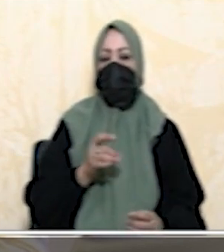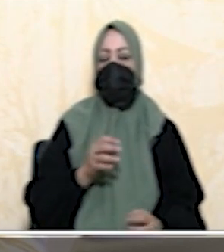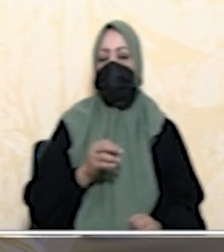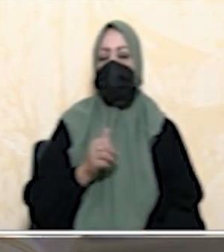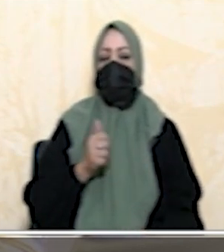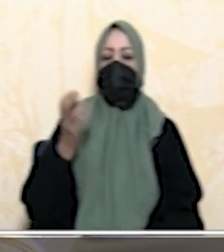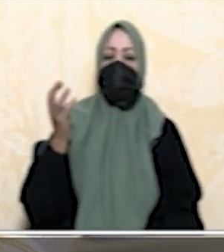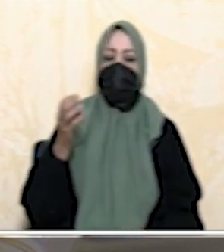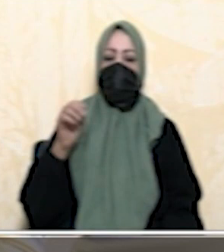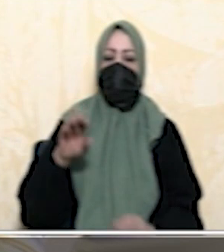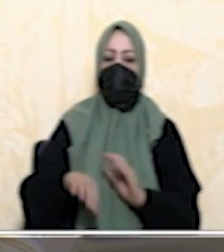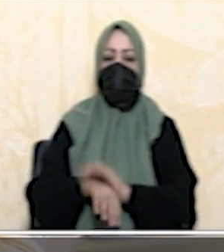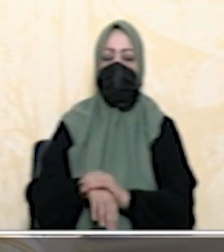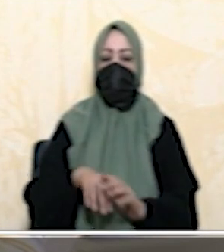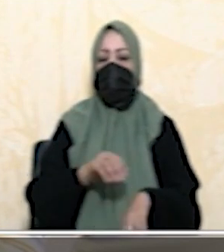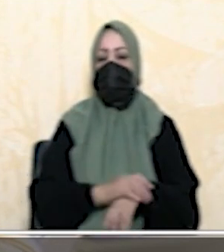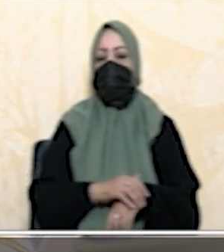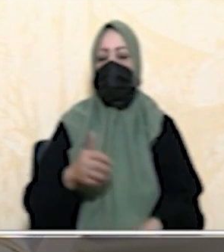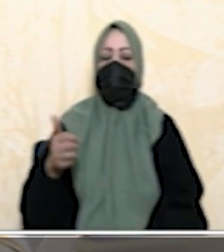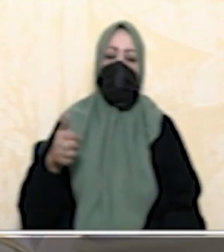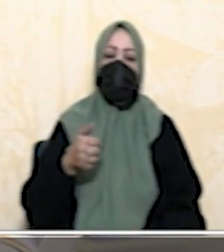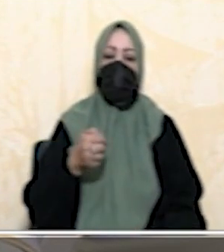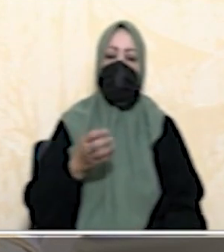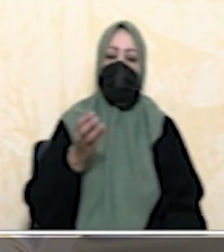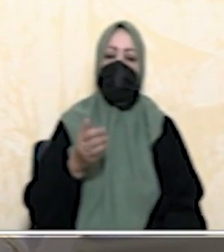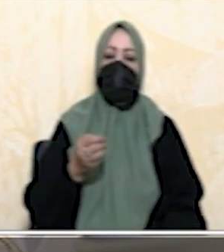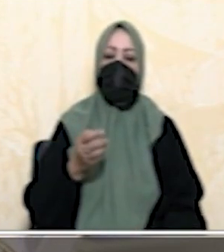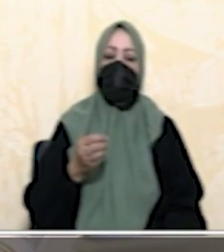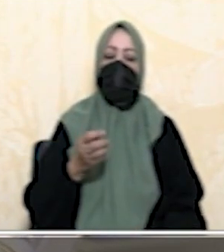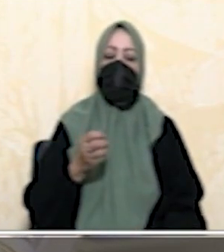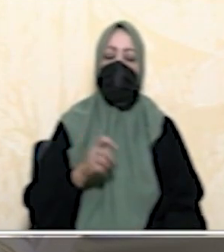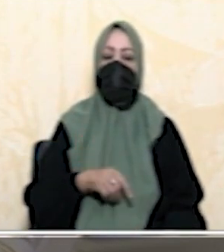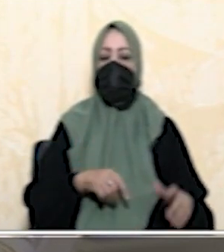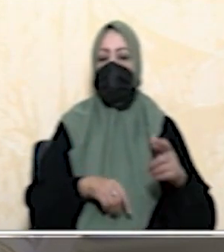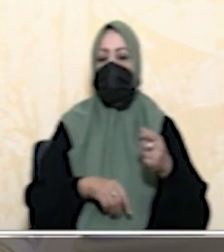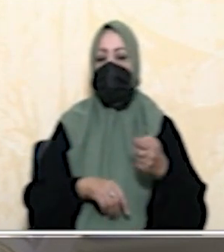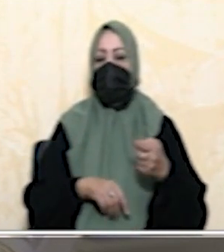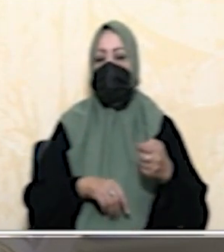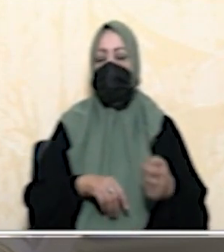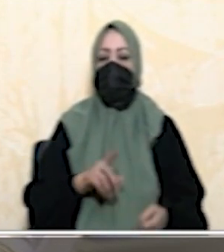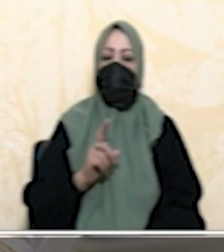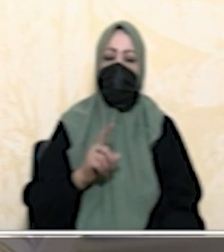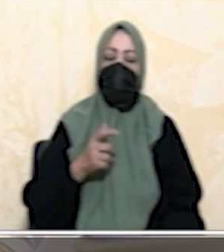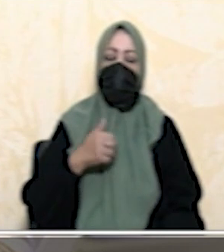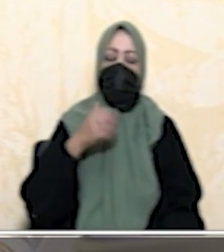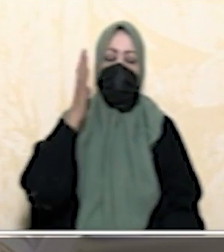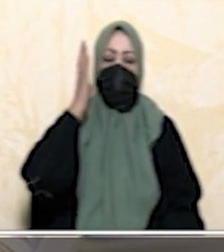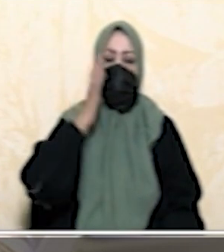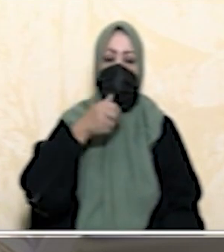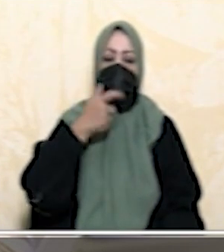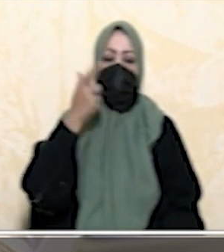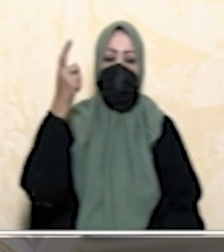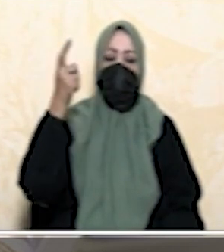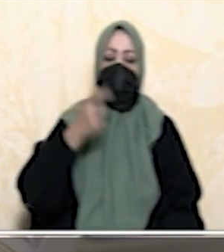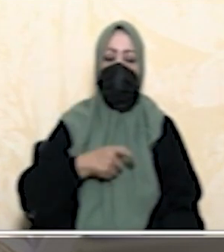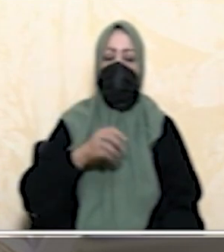من قال لي لا يجوز لك أن تسبح بيدك اليسرى. النبي صلى الله عليه وسلم حض النساء على التسبيح